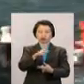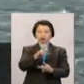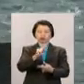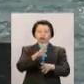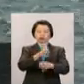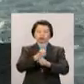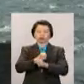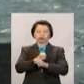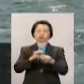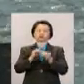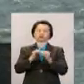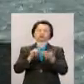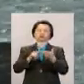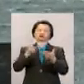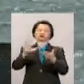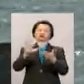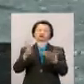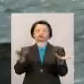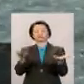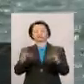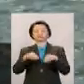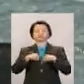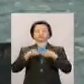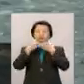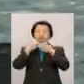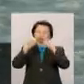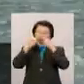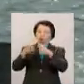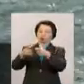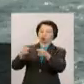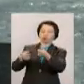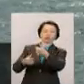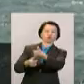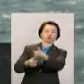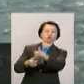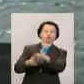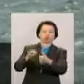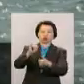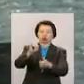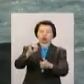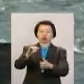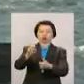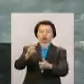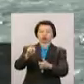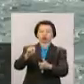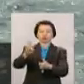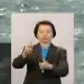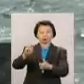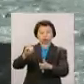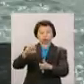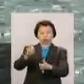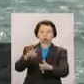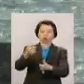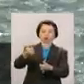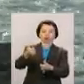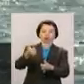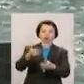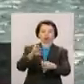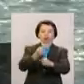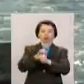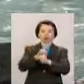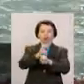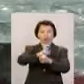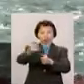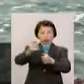memperoleh gangsa. Mereka akur kepada kehebatan gandingan Jepun, Ai Yoshida dan Miho Yoshioka yang rangkum emas